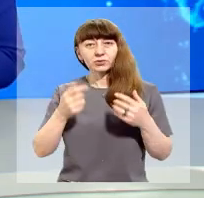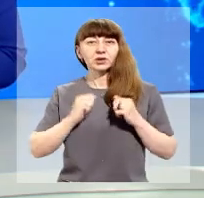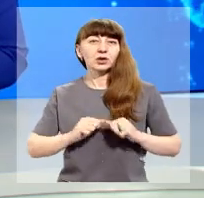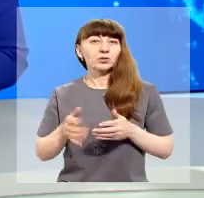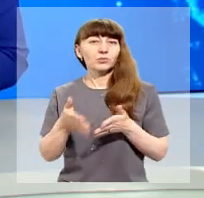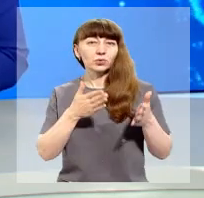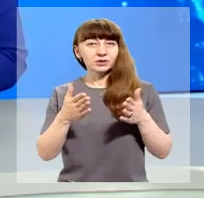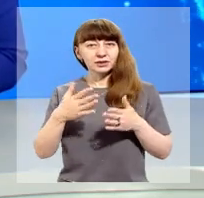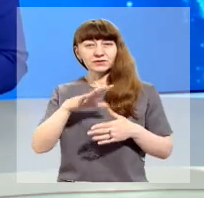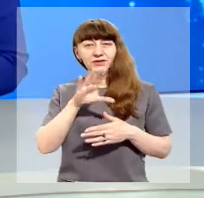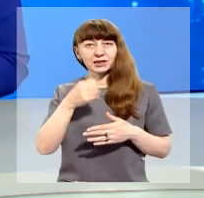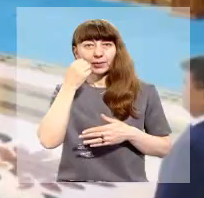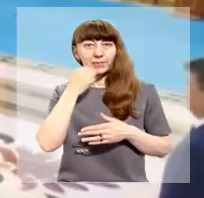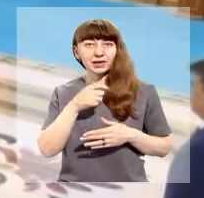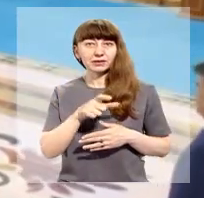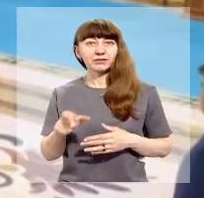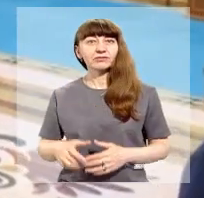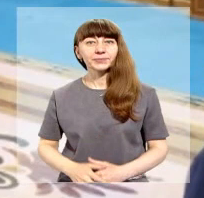героическому пути наших предков.